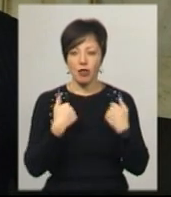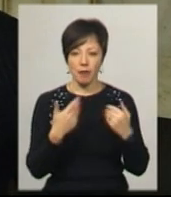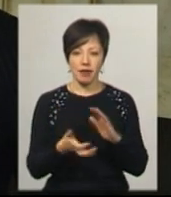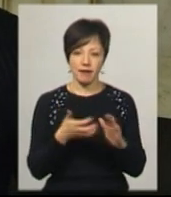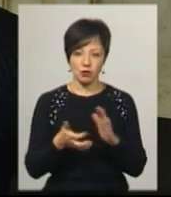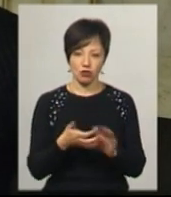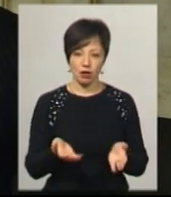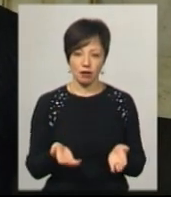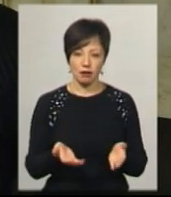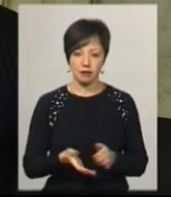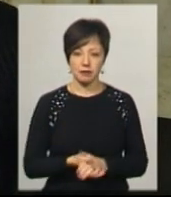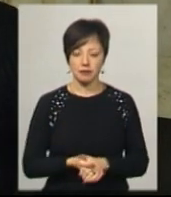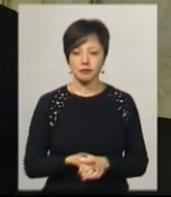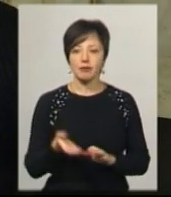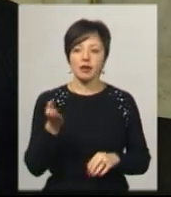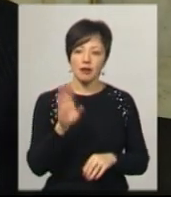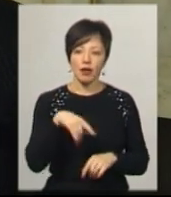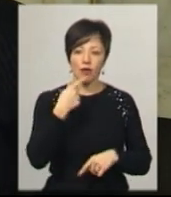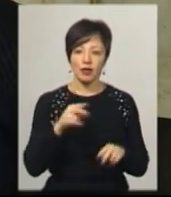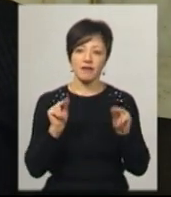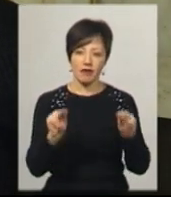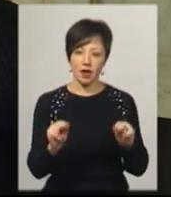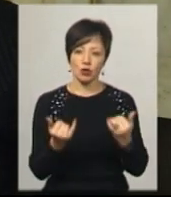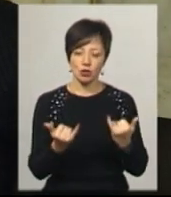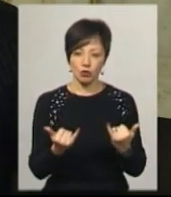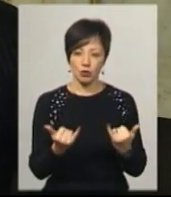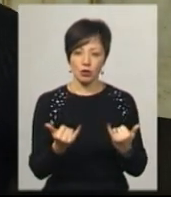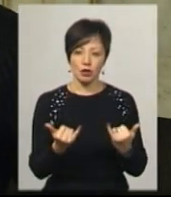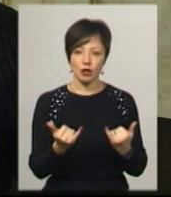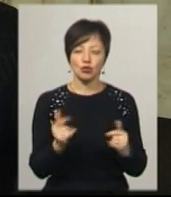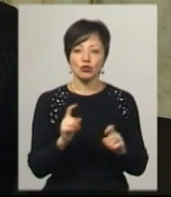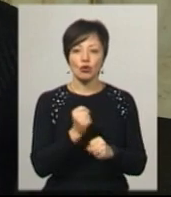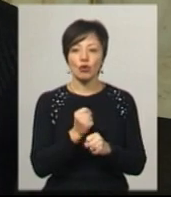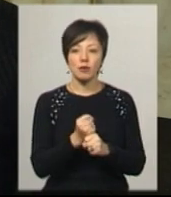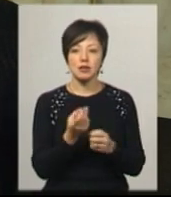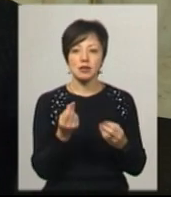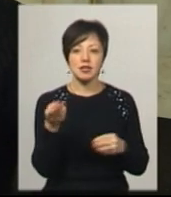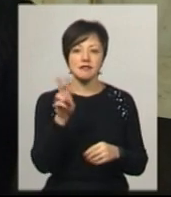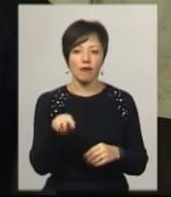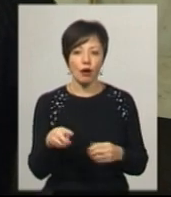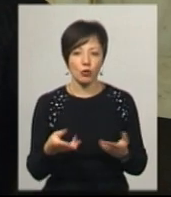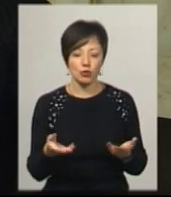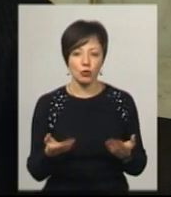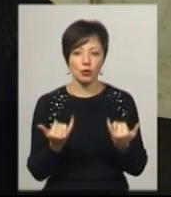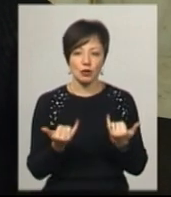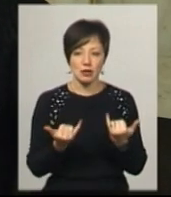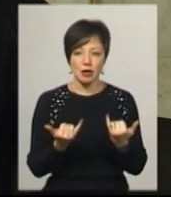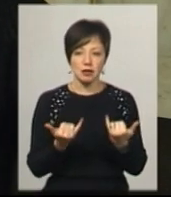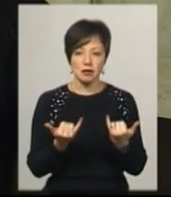не вистачає. І давайте говорити відверто, на сьогодні в нас навіть що робиться з валютою. Так, вона зараз,